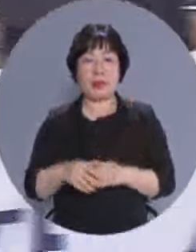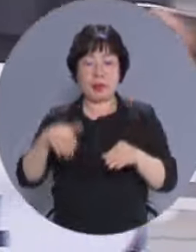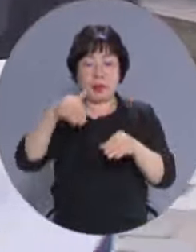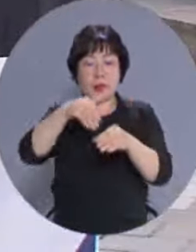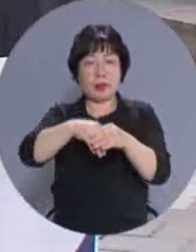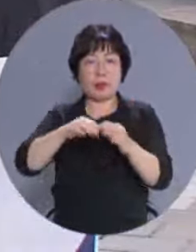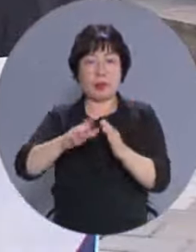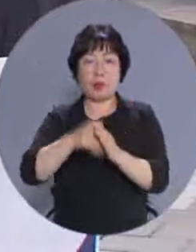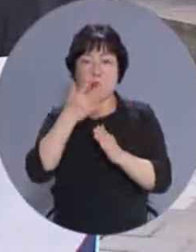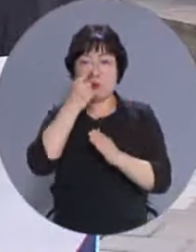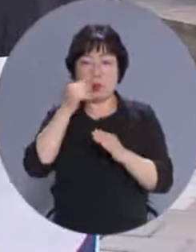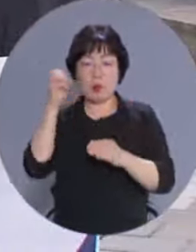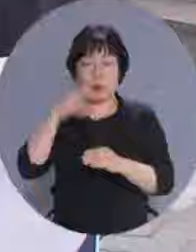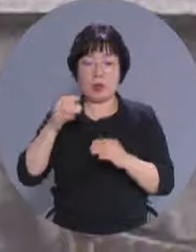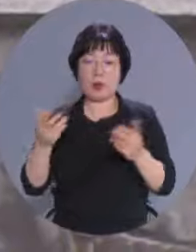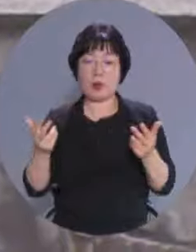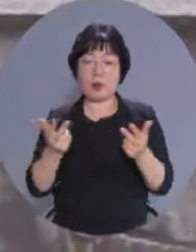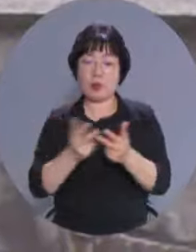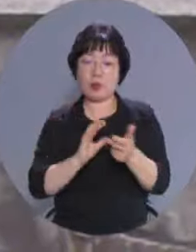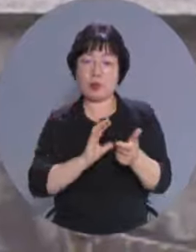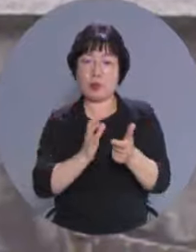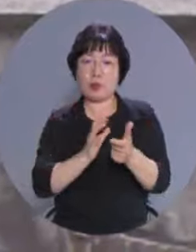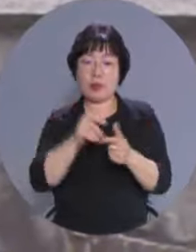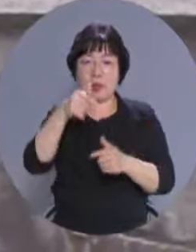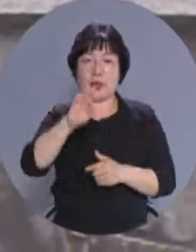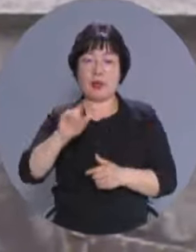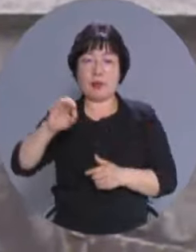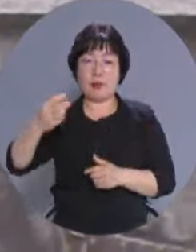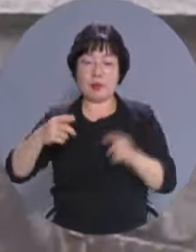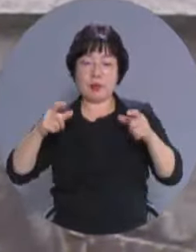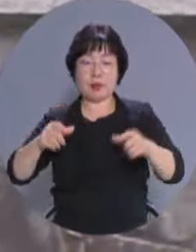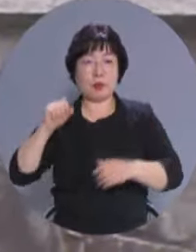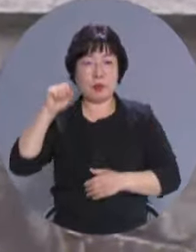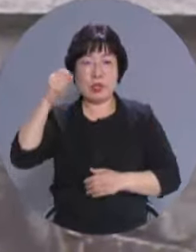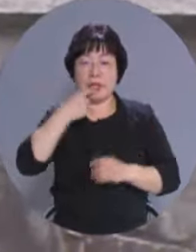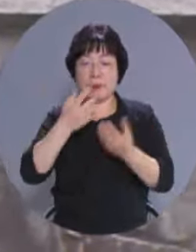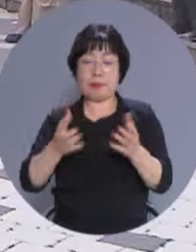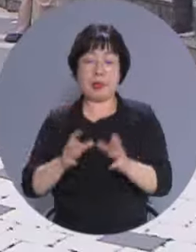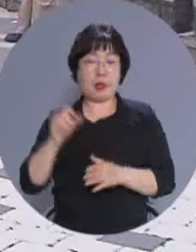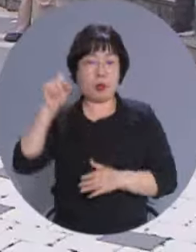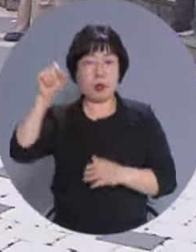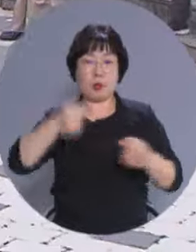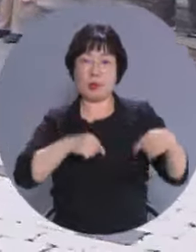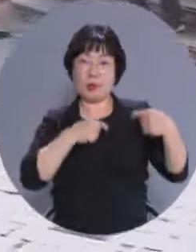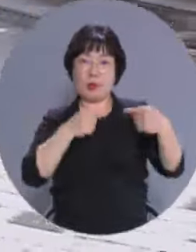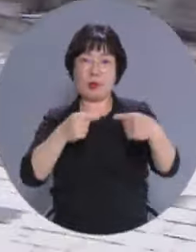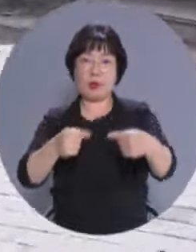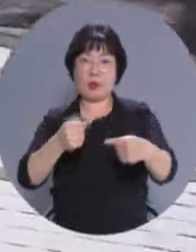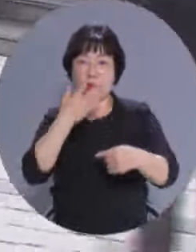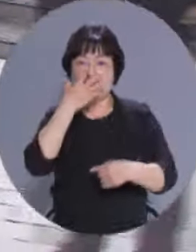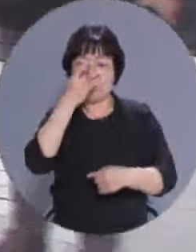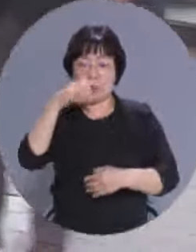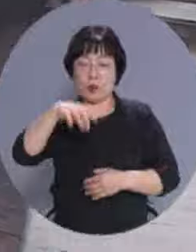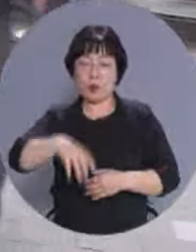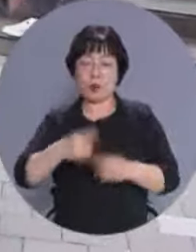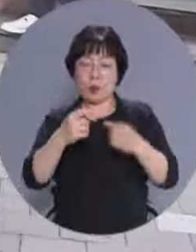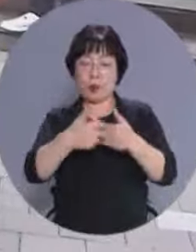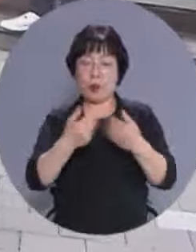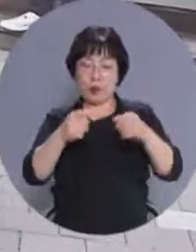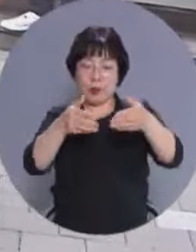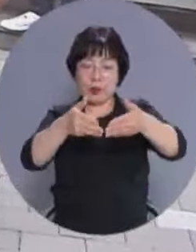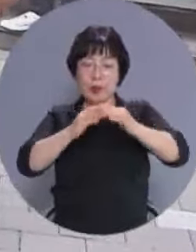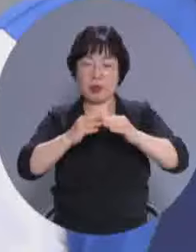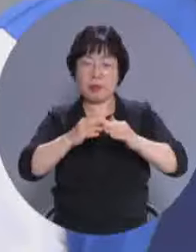총선에서 순천 광양 곡성 구례 갑과 을 선거구에 출마한 민주당 후보도 참석해 순천이 의대